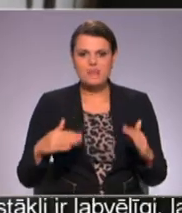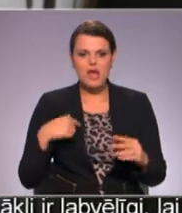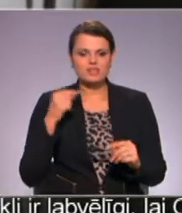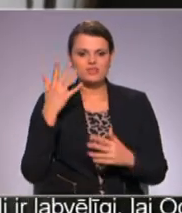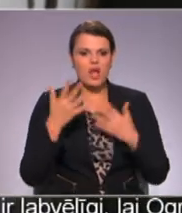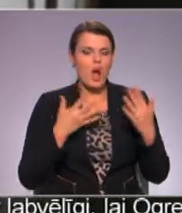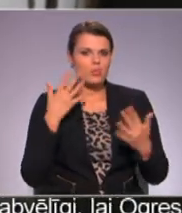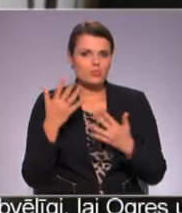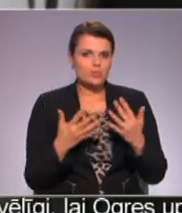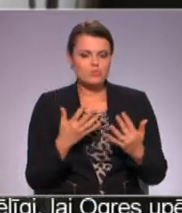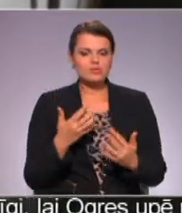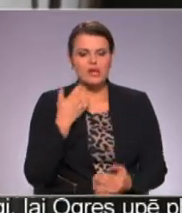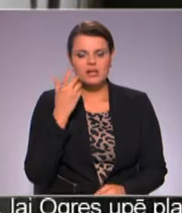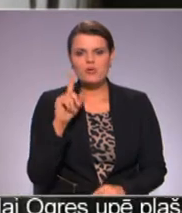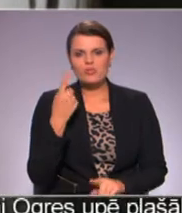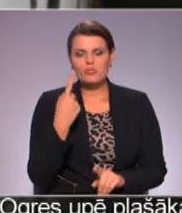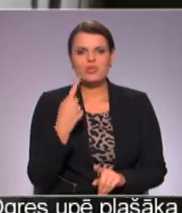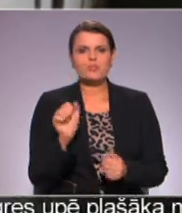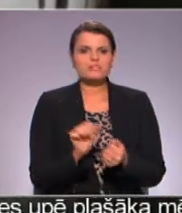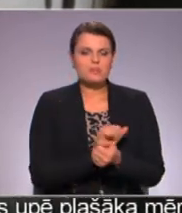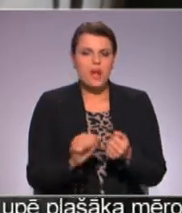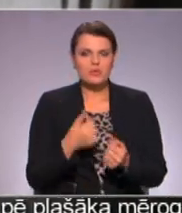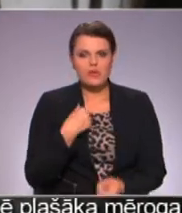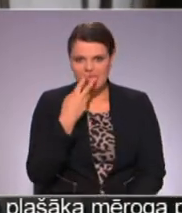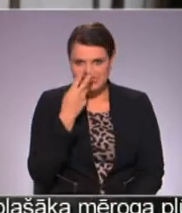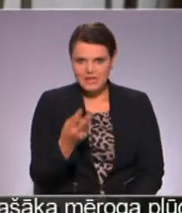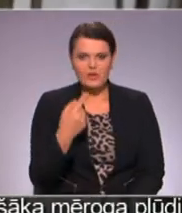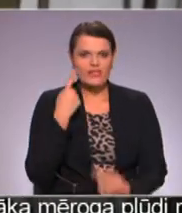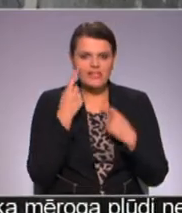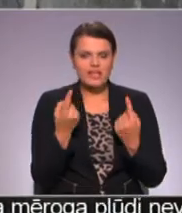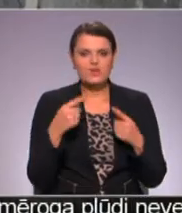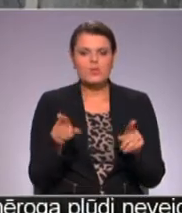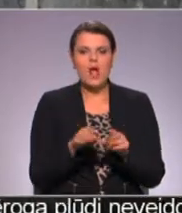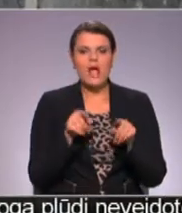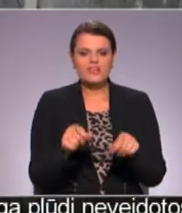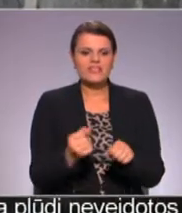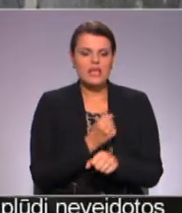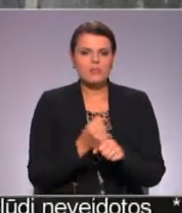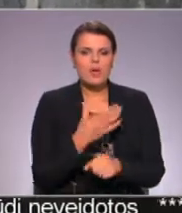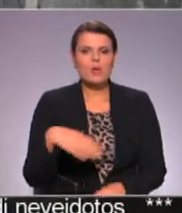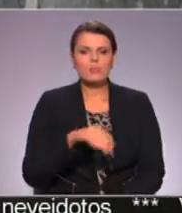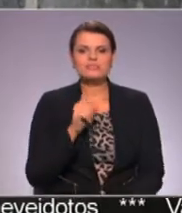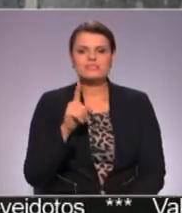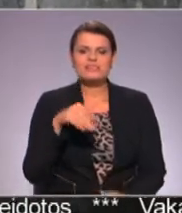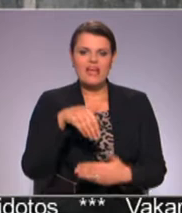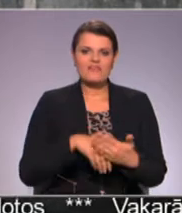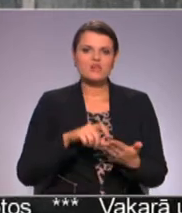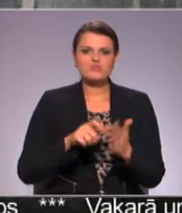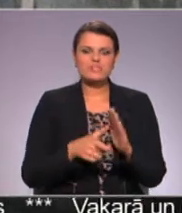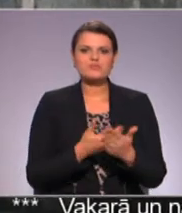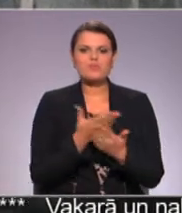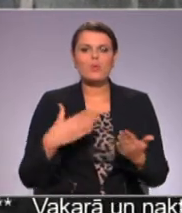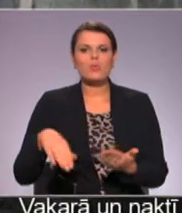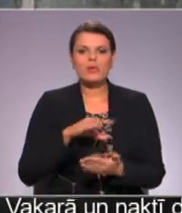apjukusi. Tad, kad pirmos papīrus ieraudzīju, nezināju, ko ar viņiem darīt. Mums ir tikai vēstures istaba, kurās mēs rīkojam